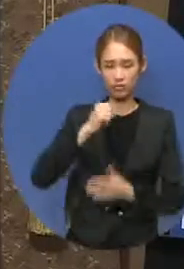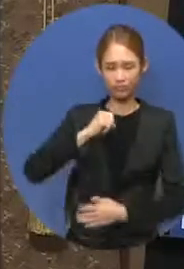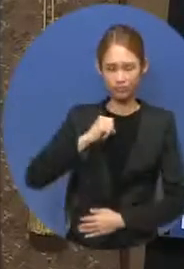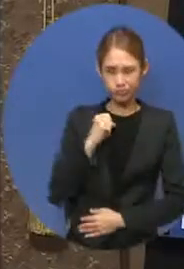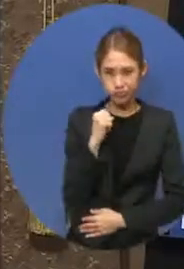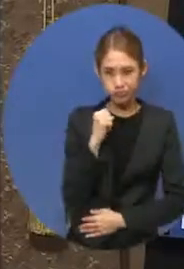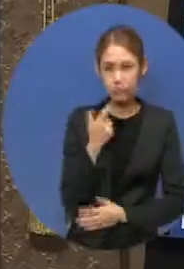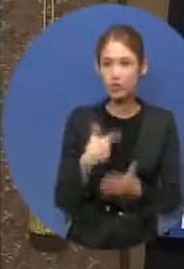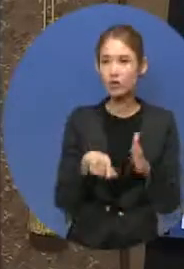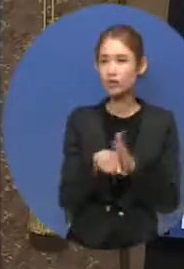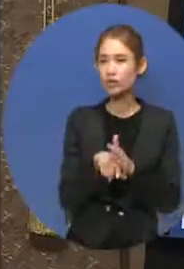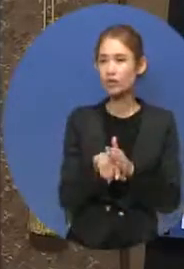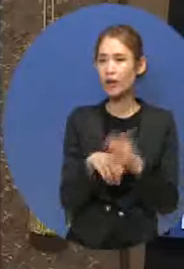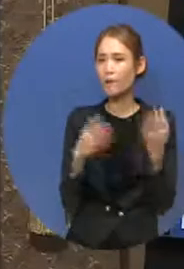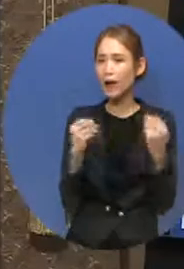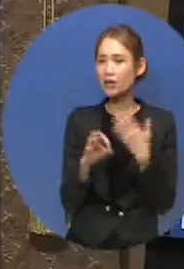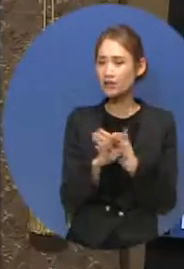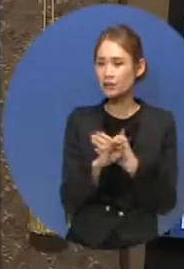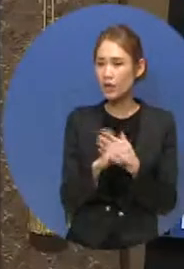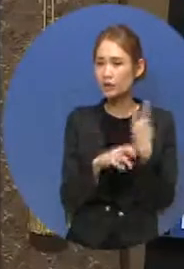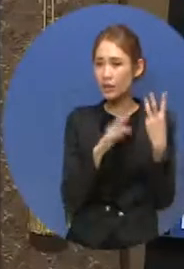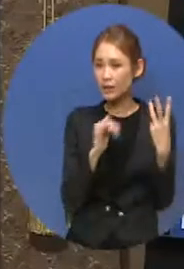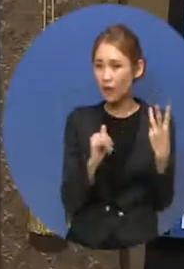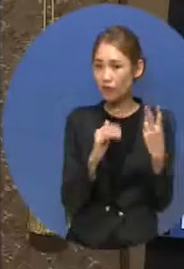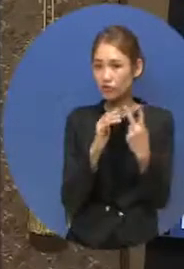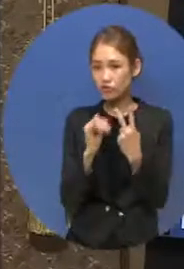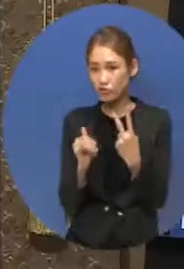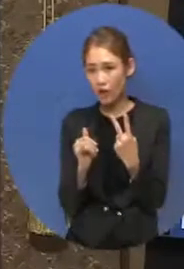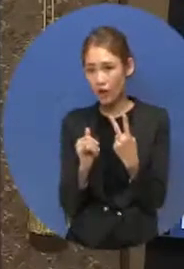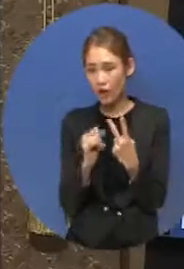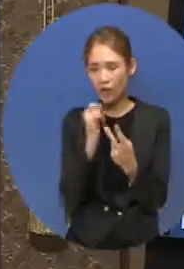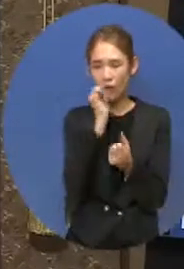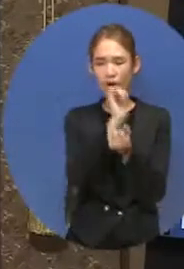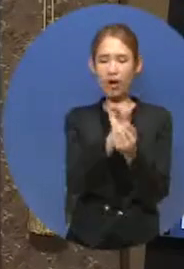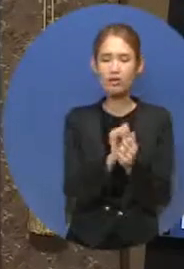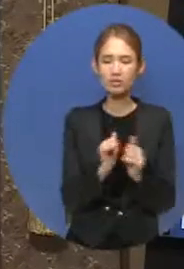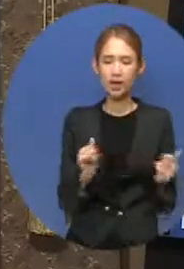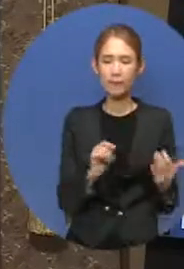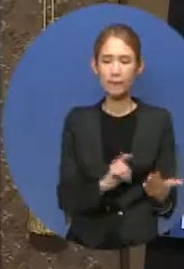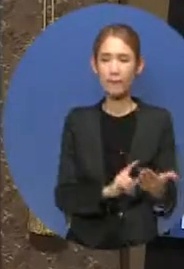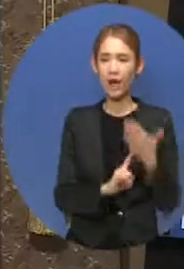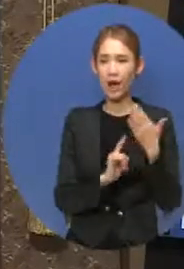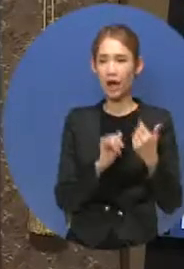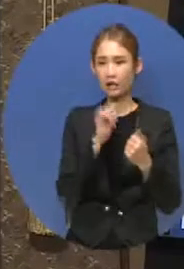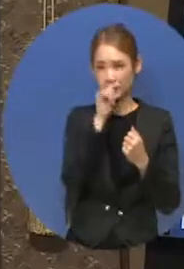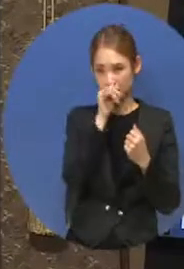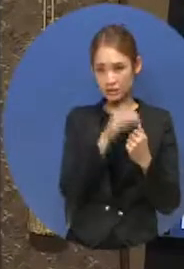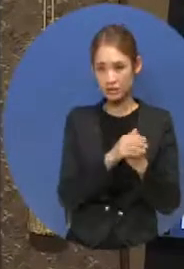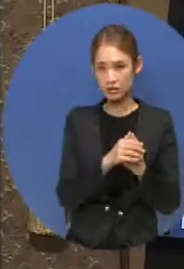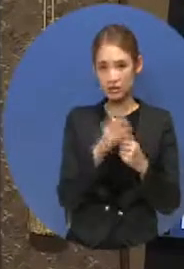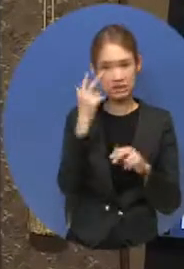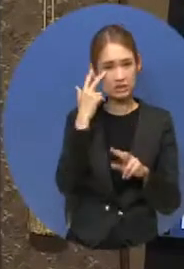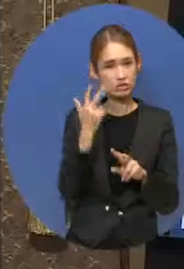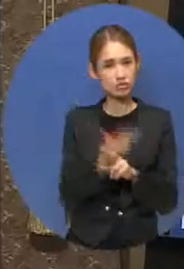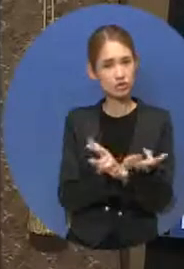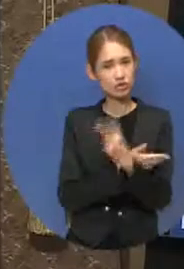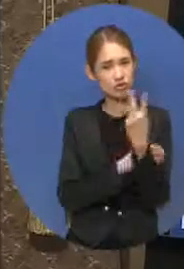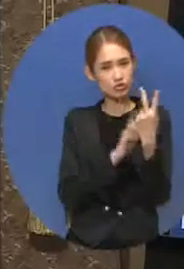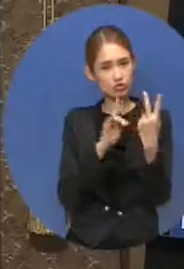보니까 많게는 3분, 적게는 2분밖에 나올 수밖에 없었으니까 일주일에 2번,